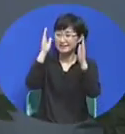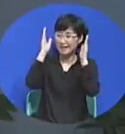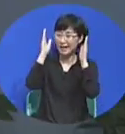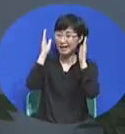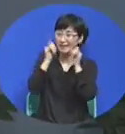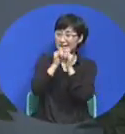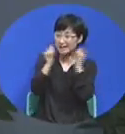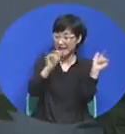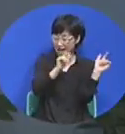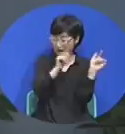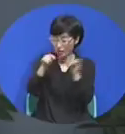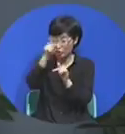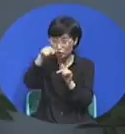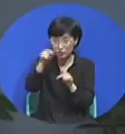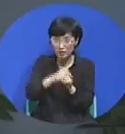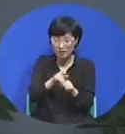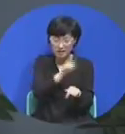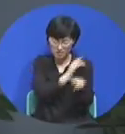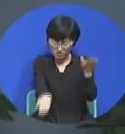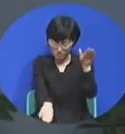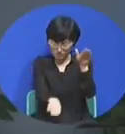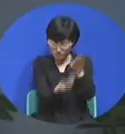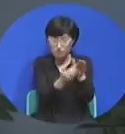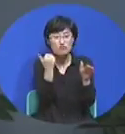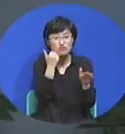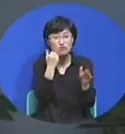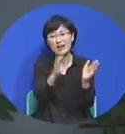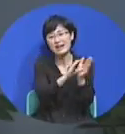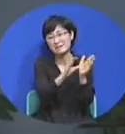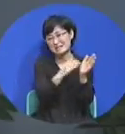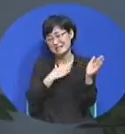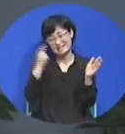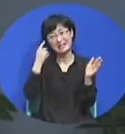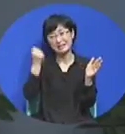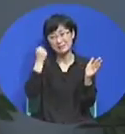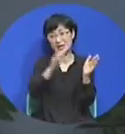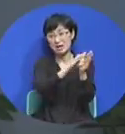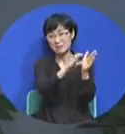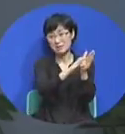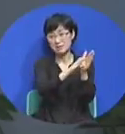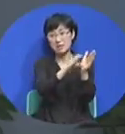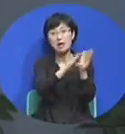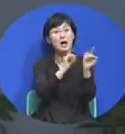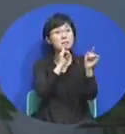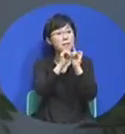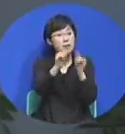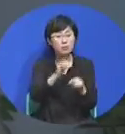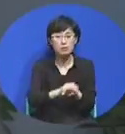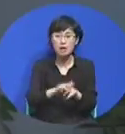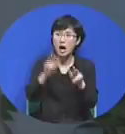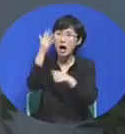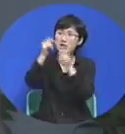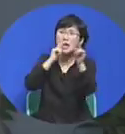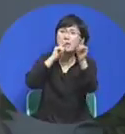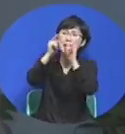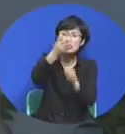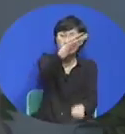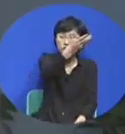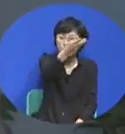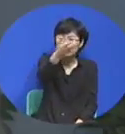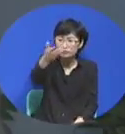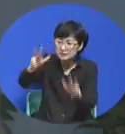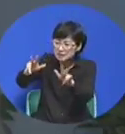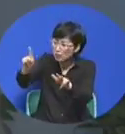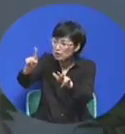했어요. 말씀이 어디쯤 가고 있느냐를 확인해야 돼요. I think the most renowned theologian of all was John Calvin. What he said was, we must confirm just how